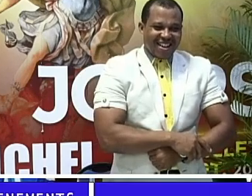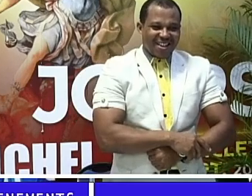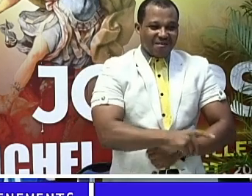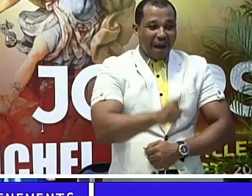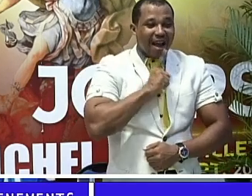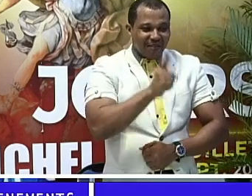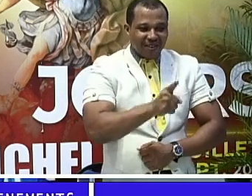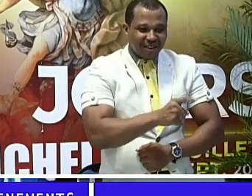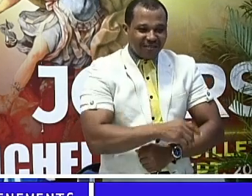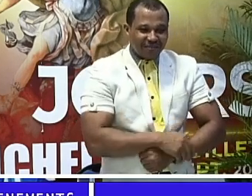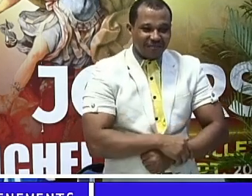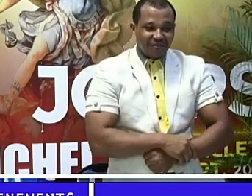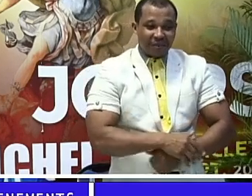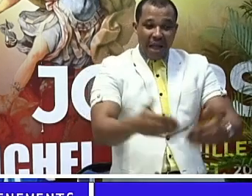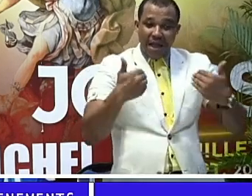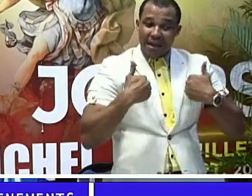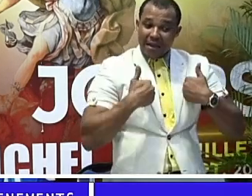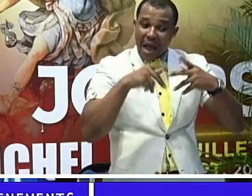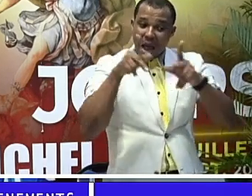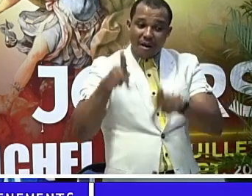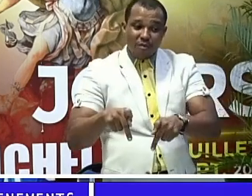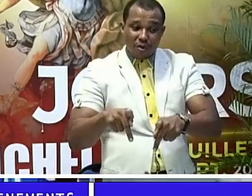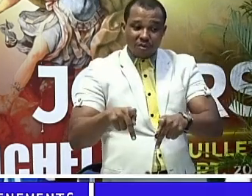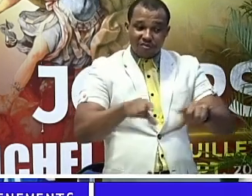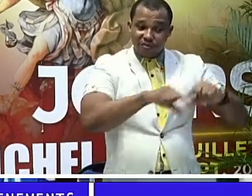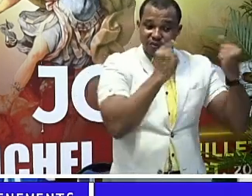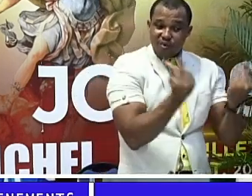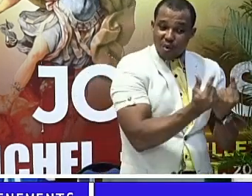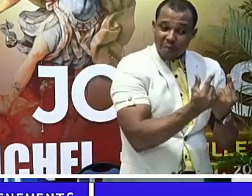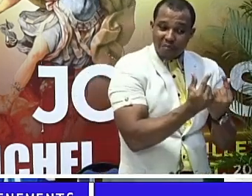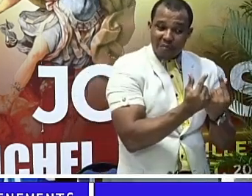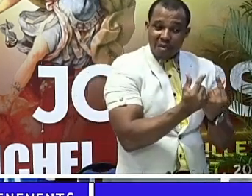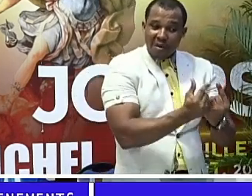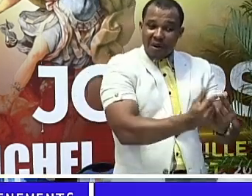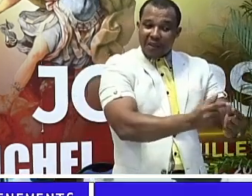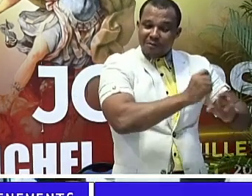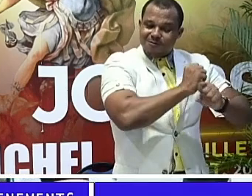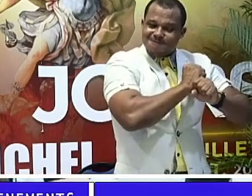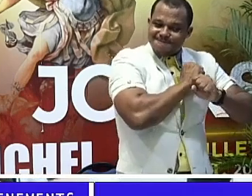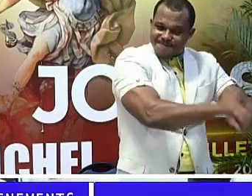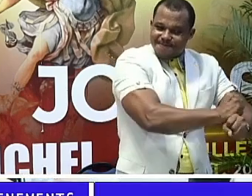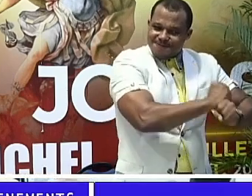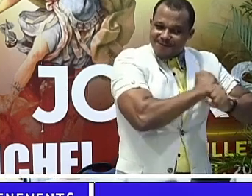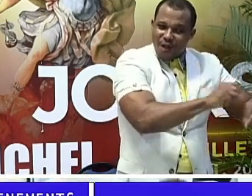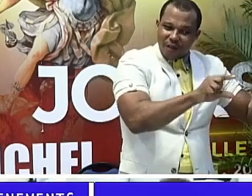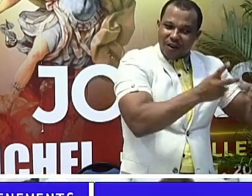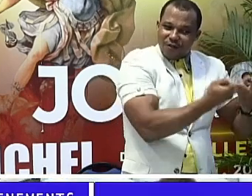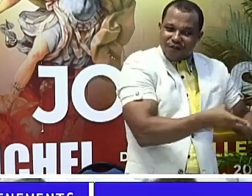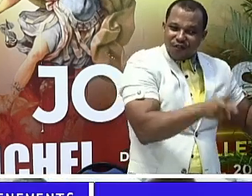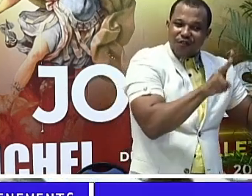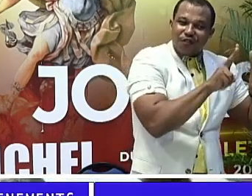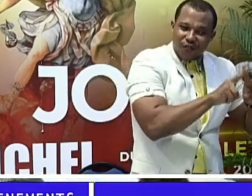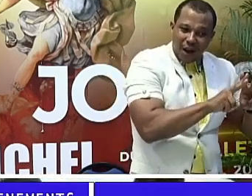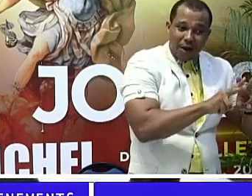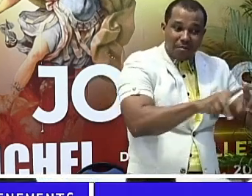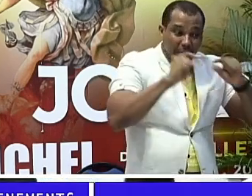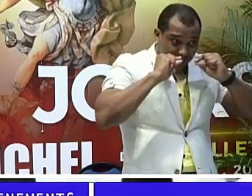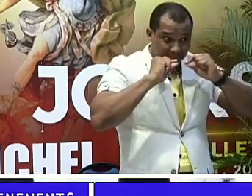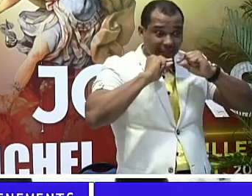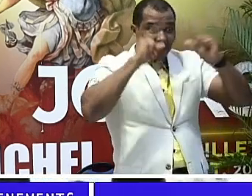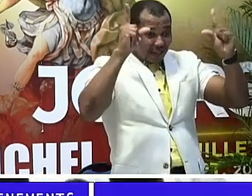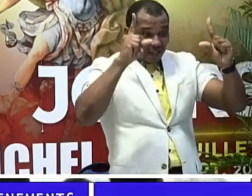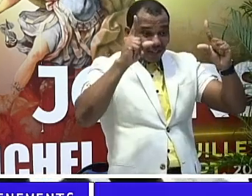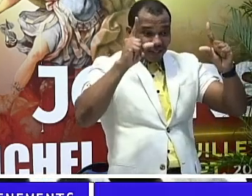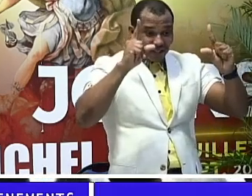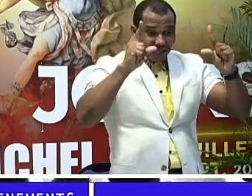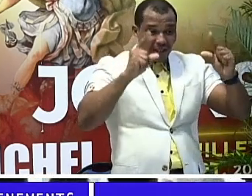ça. Il y a des gens qui défendent telle valeur. Il y a des gens qui défendent telle réalité. Mais tout le monde saisit, oui.